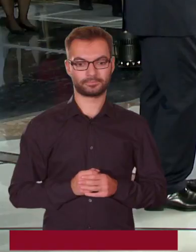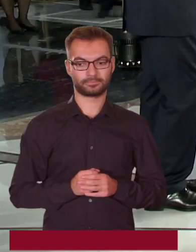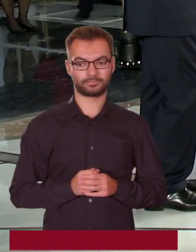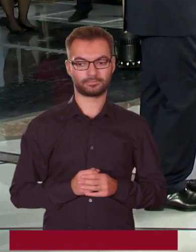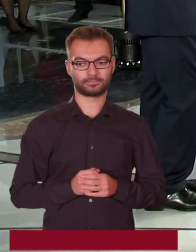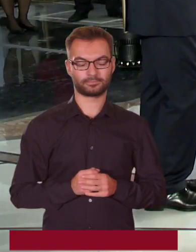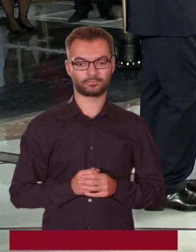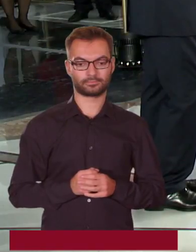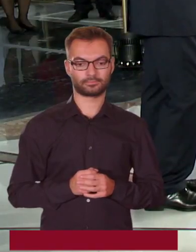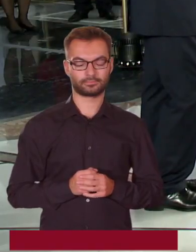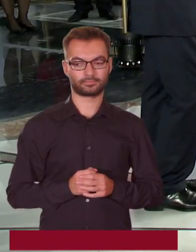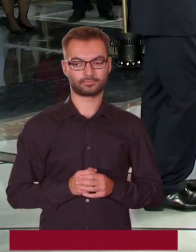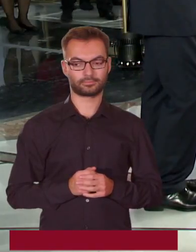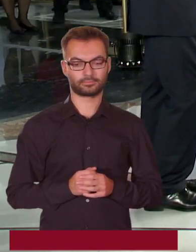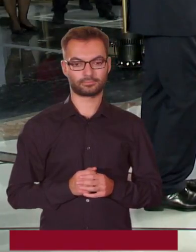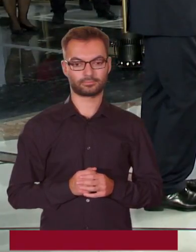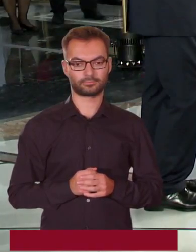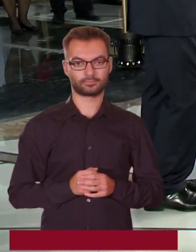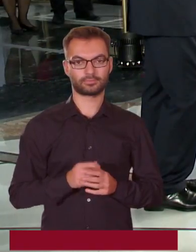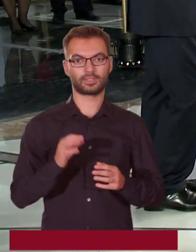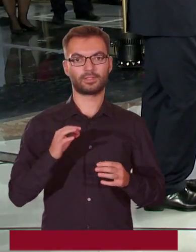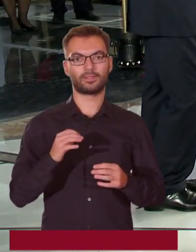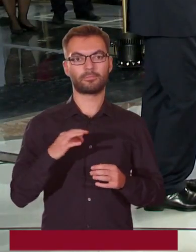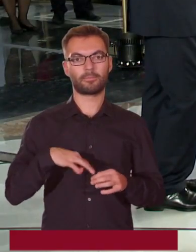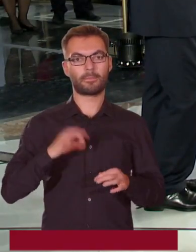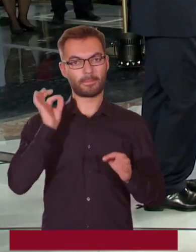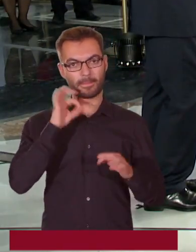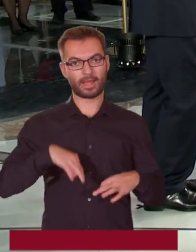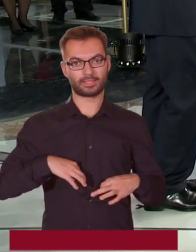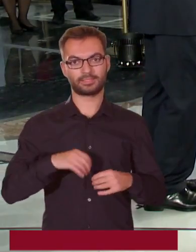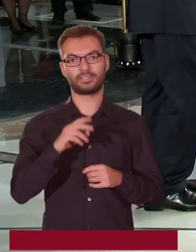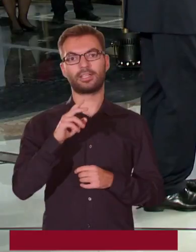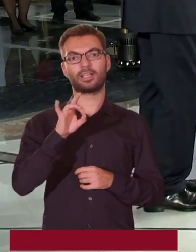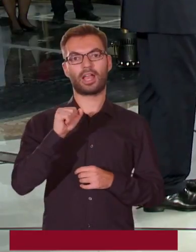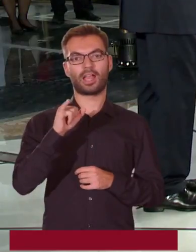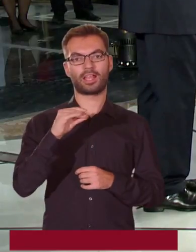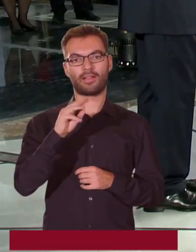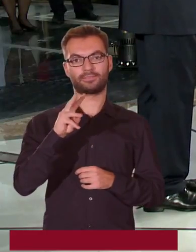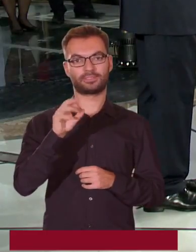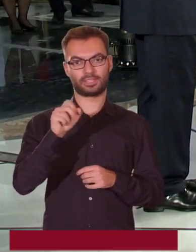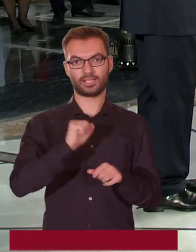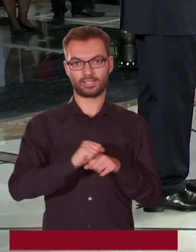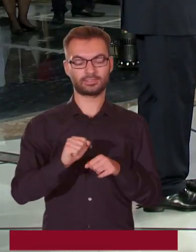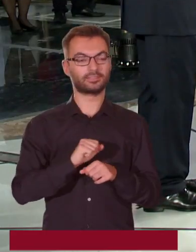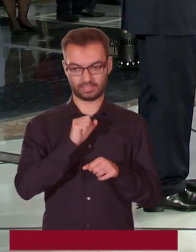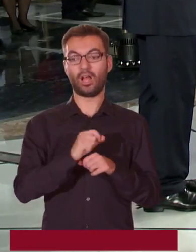Czy pani poseł Kinga Magdalena Gajewska jest na sali? Jest, a tutaj pani jest. Proszę bardzo.